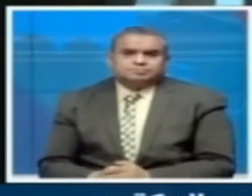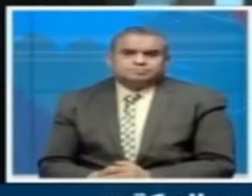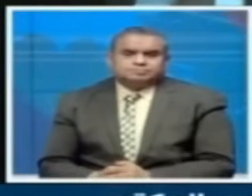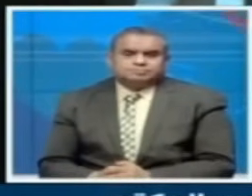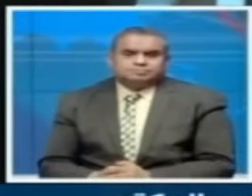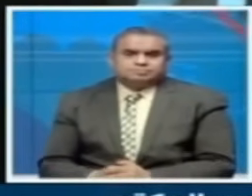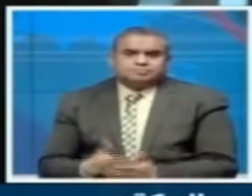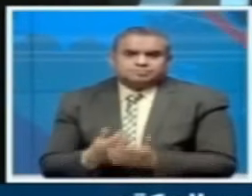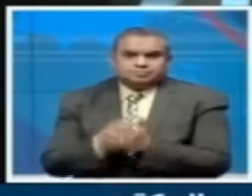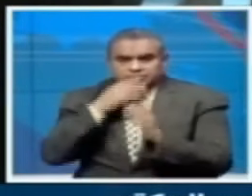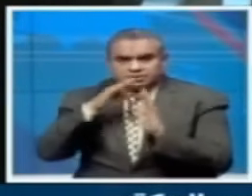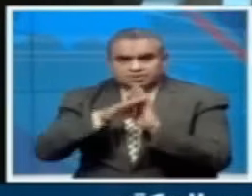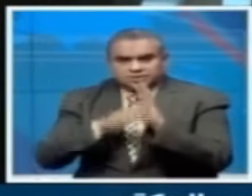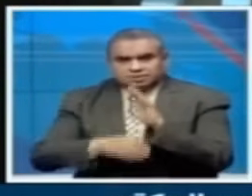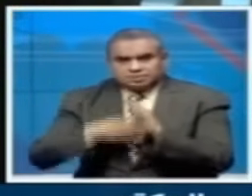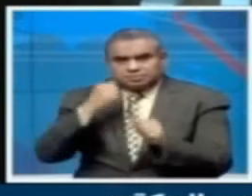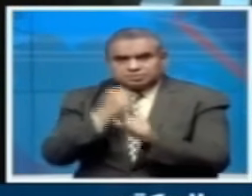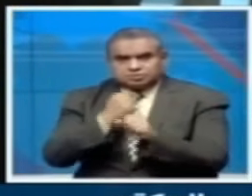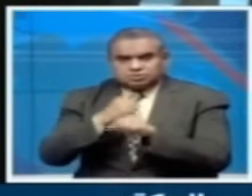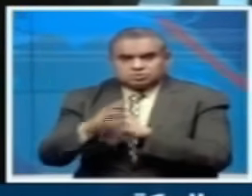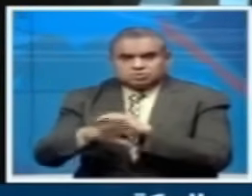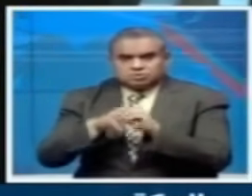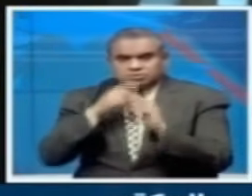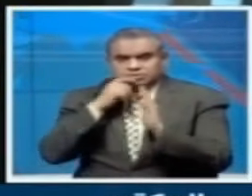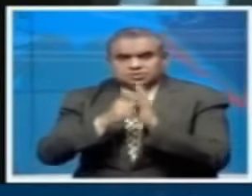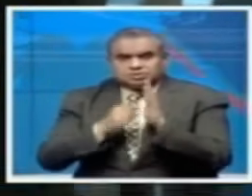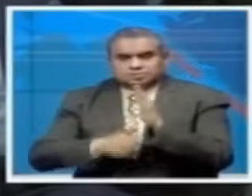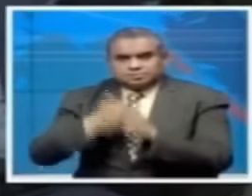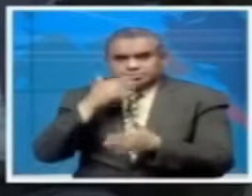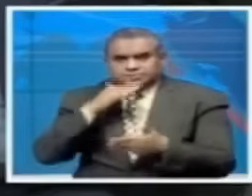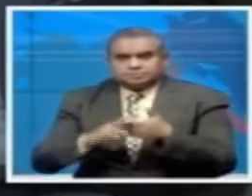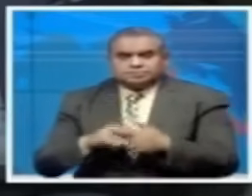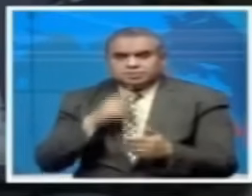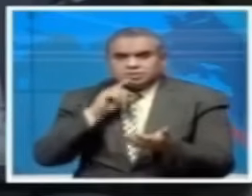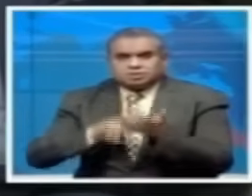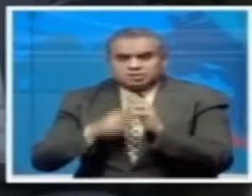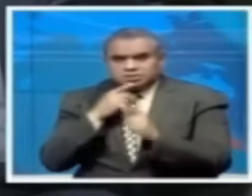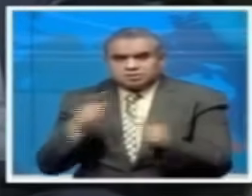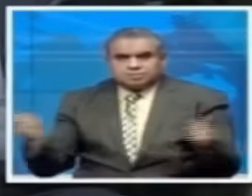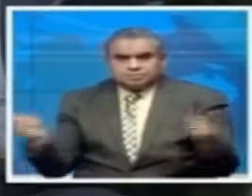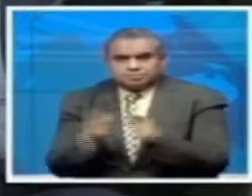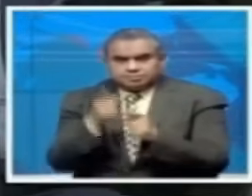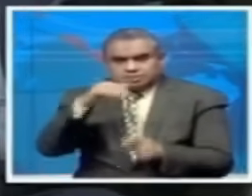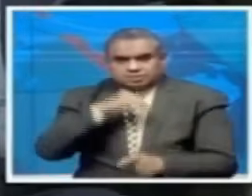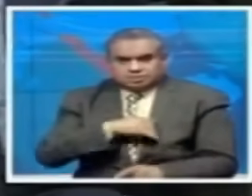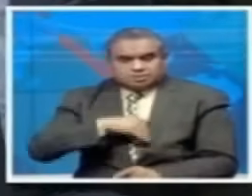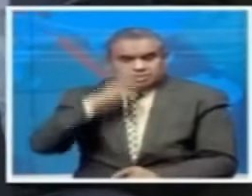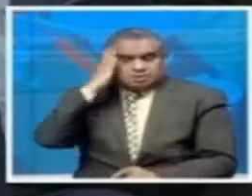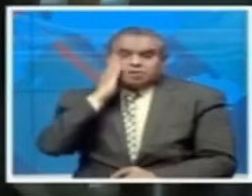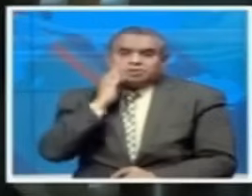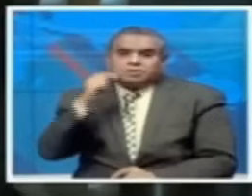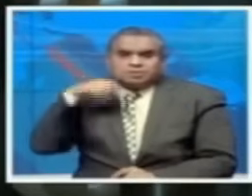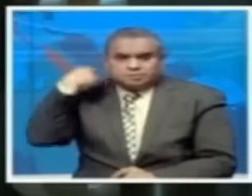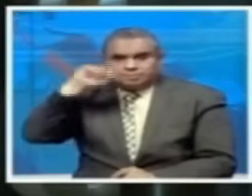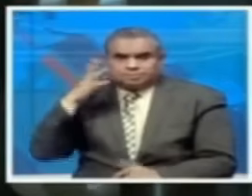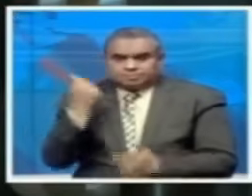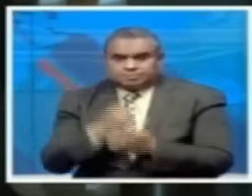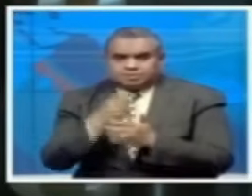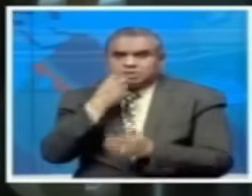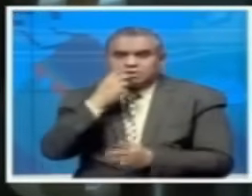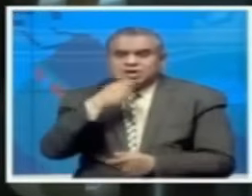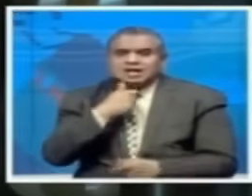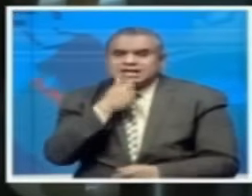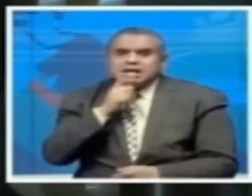الوساطة والتوفيق والتحكيم. إذن ببرنامج طموح يسعى المرشح الرئاسي عبد السند